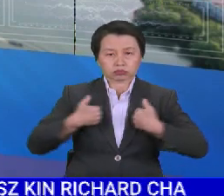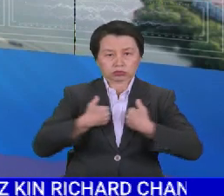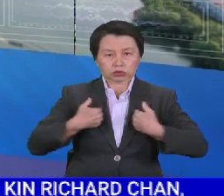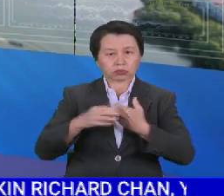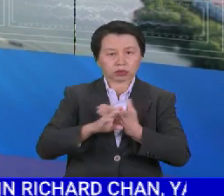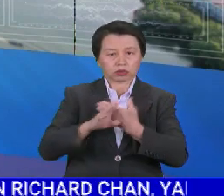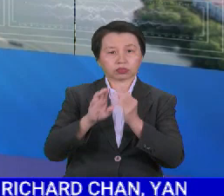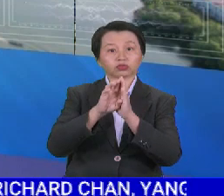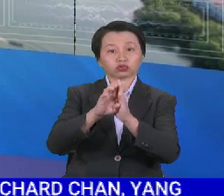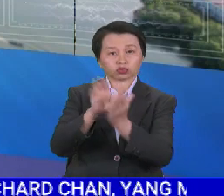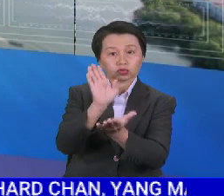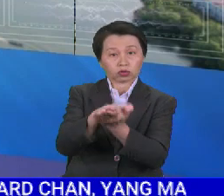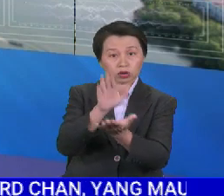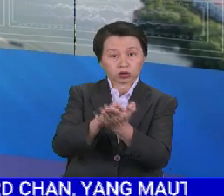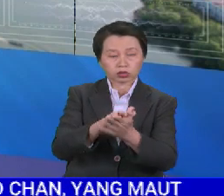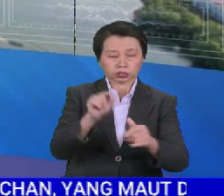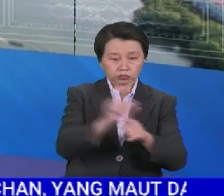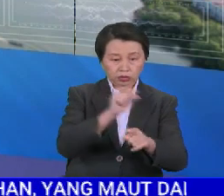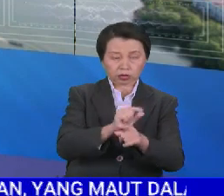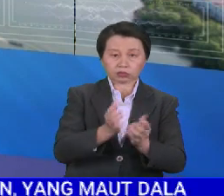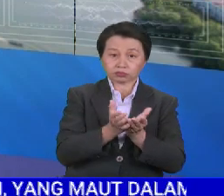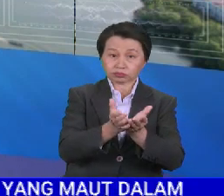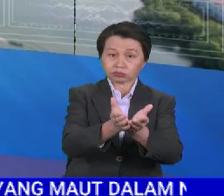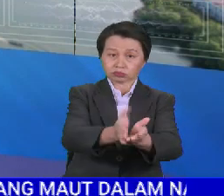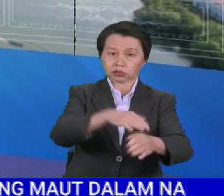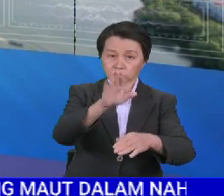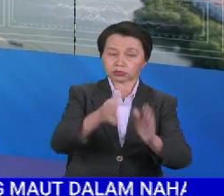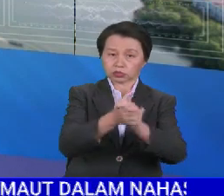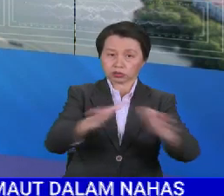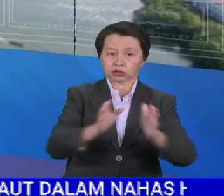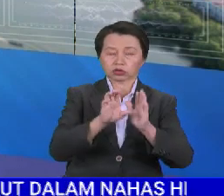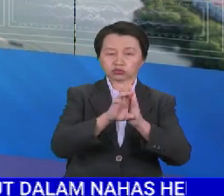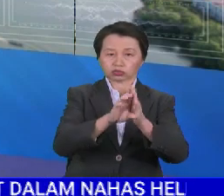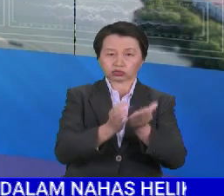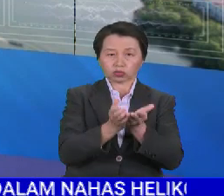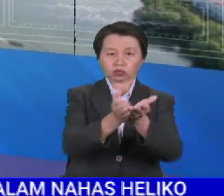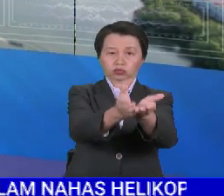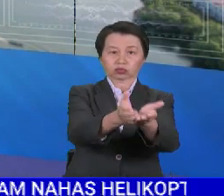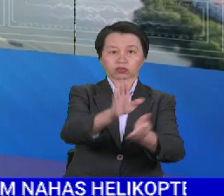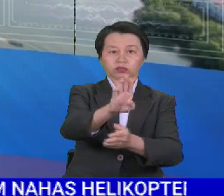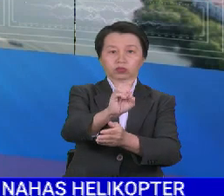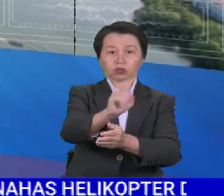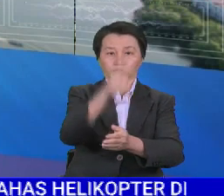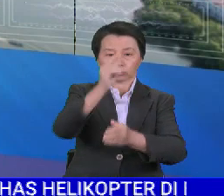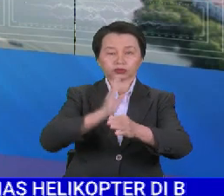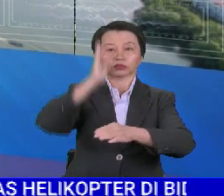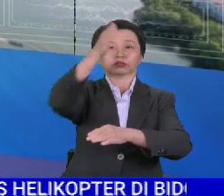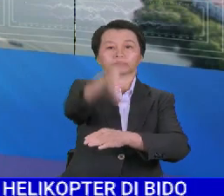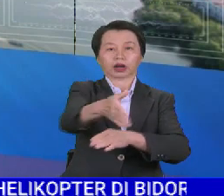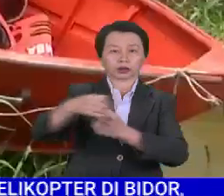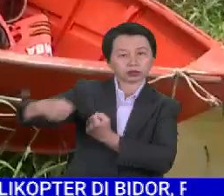buaya ya termasuk menggunakan kemudahan pengangkutan lebih selamat seperti bot untuk menyeberangi Sungai